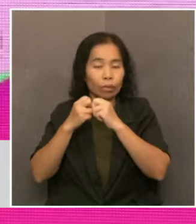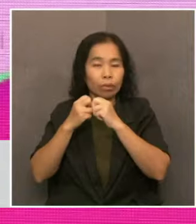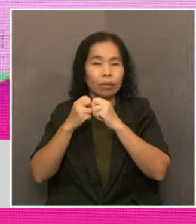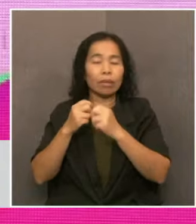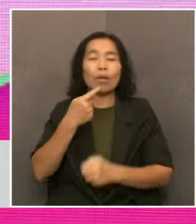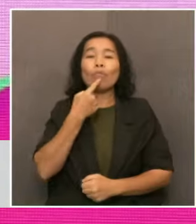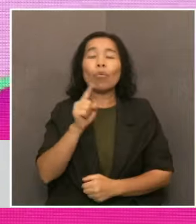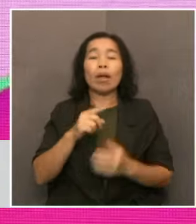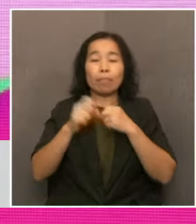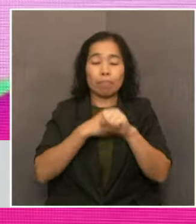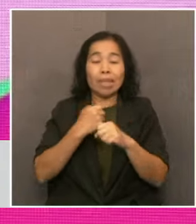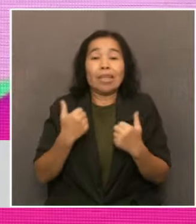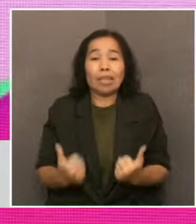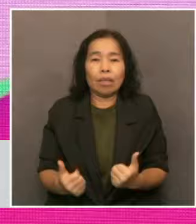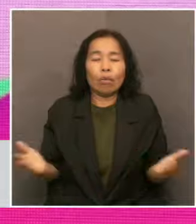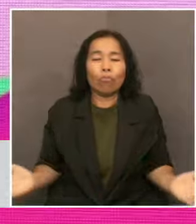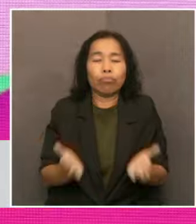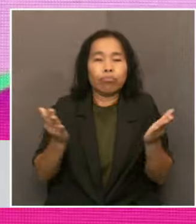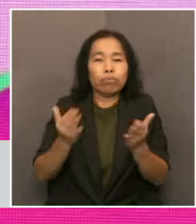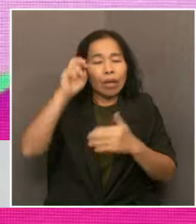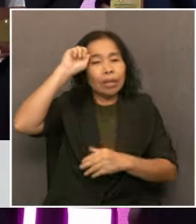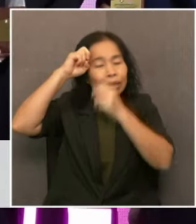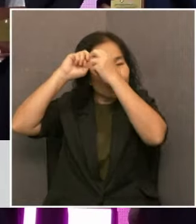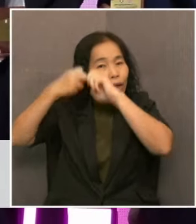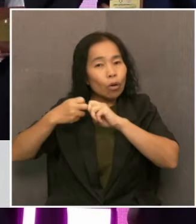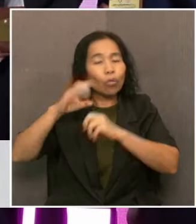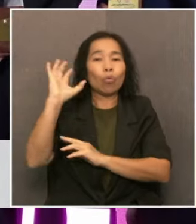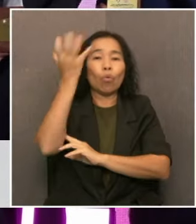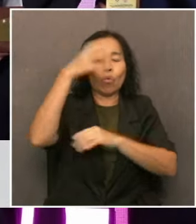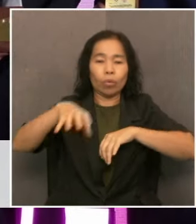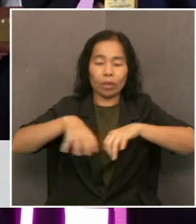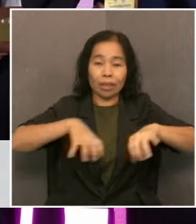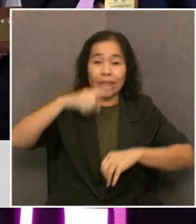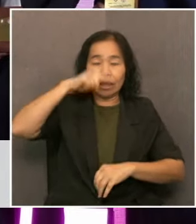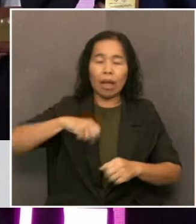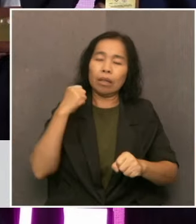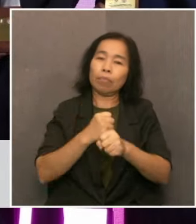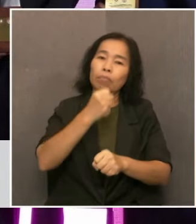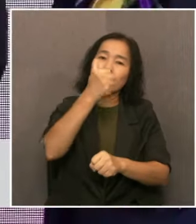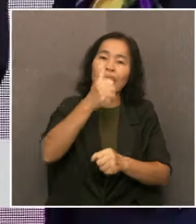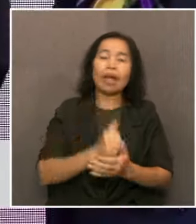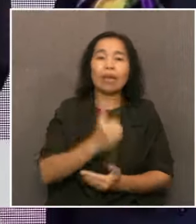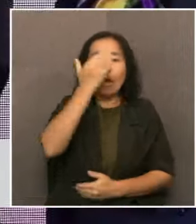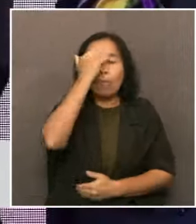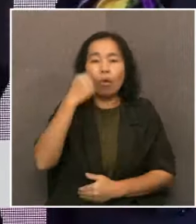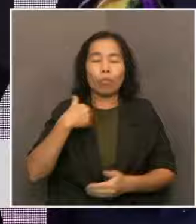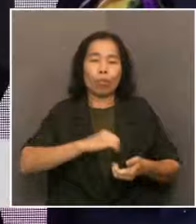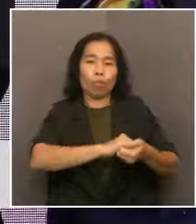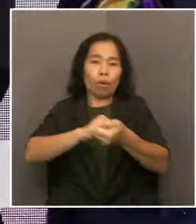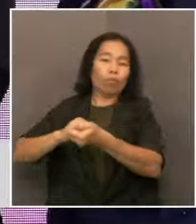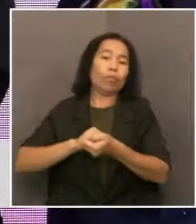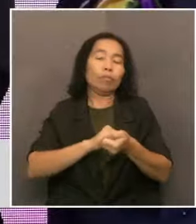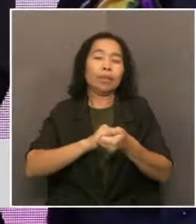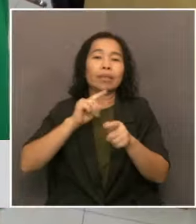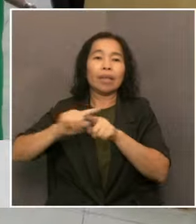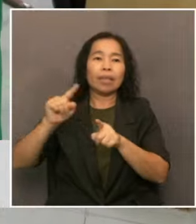กลาววาปีนี้วันโรนรงตระหนักรู้อรทิสติกโลกที่จัดขึ้นในประเทศไยประสบความสำเร็จเพรได้รบคามรวมมอจากทุกภาค